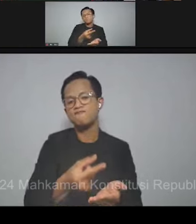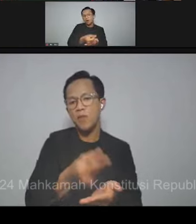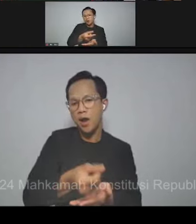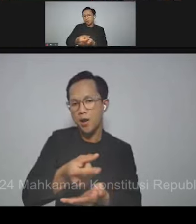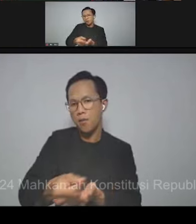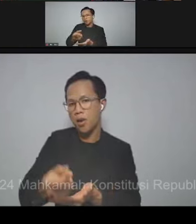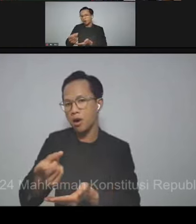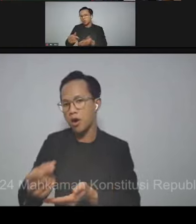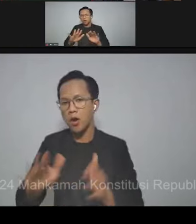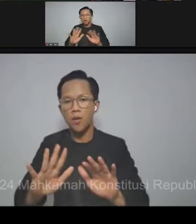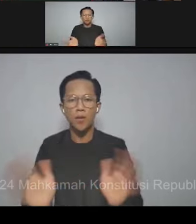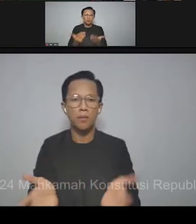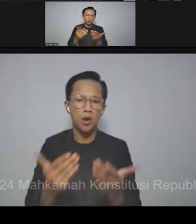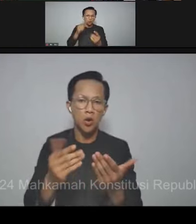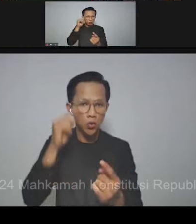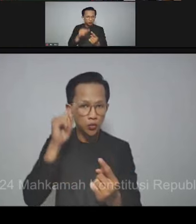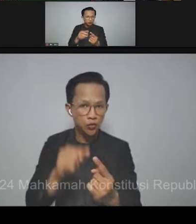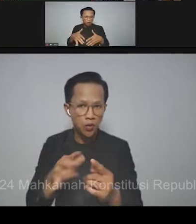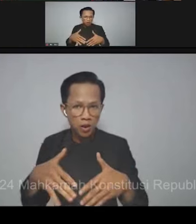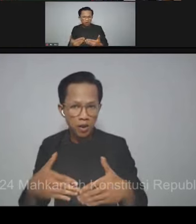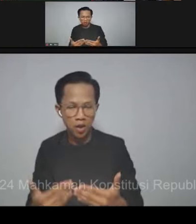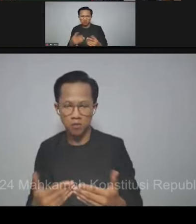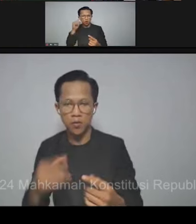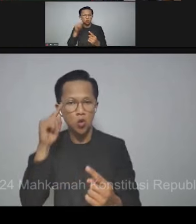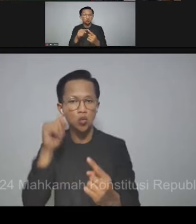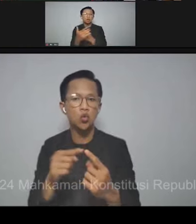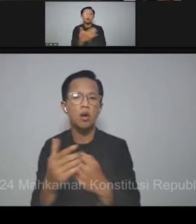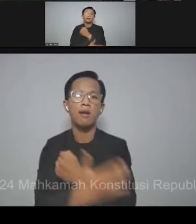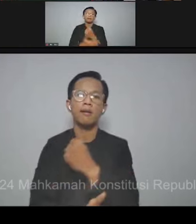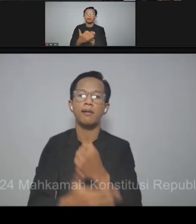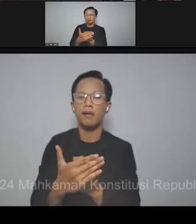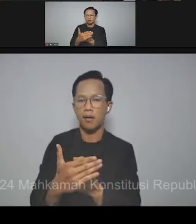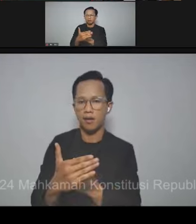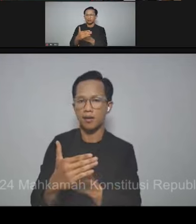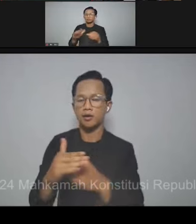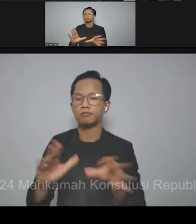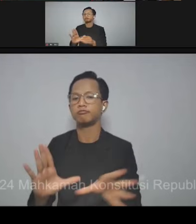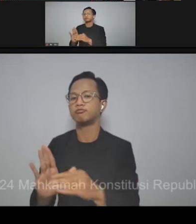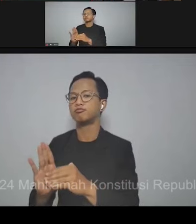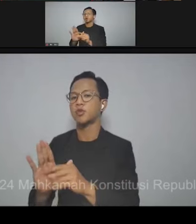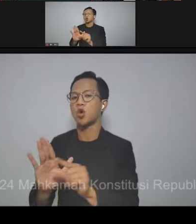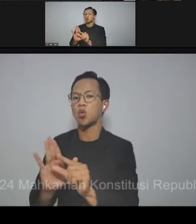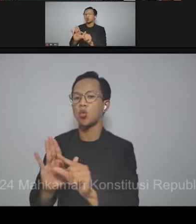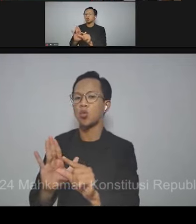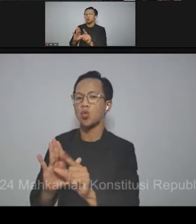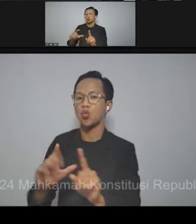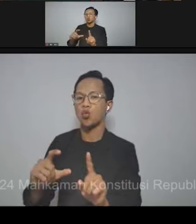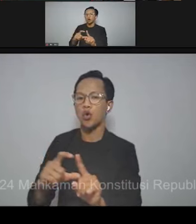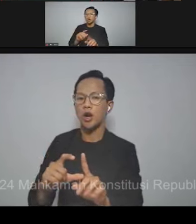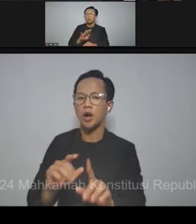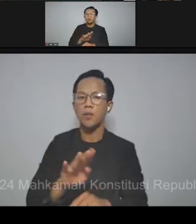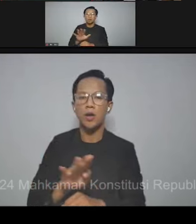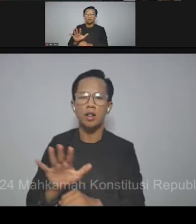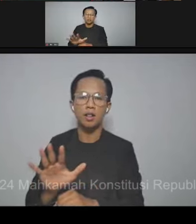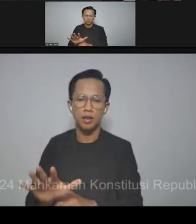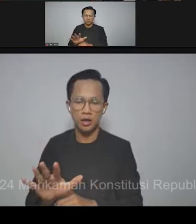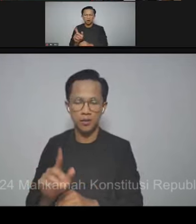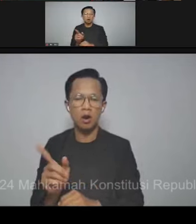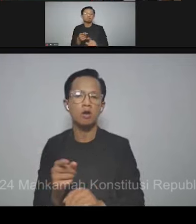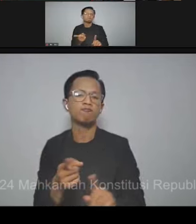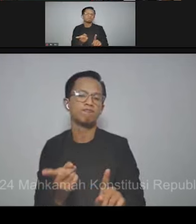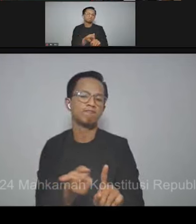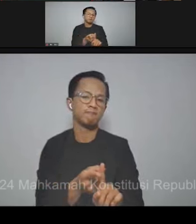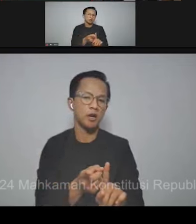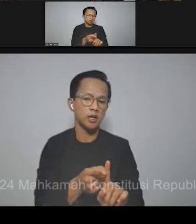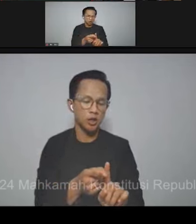pembangunan dalam rangka mewujudkan tujuan negara yang diamanatkan oleh UD 1945 adanya sifat unsur memasa bagi negara dan memungut pajak